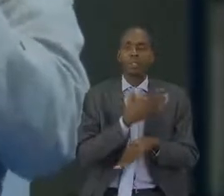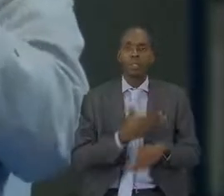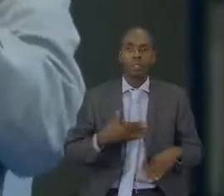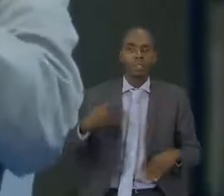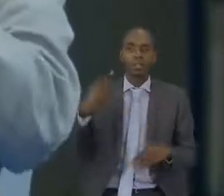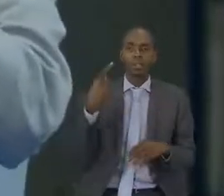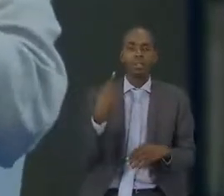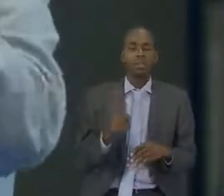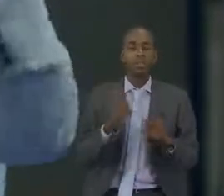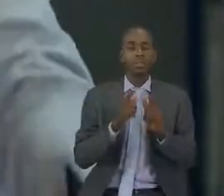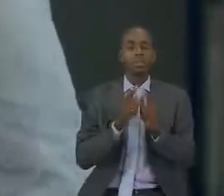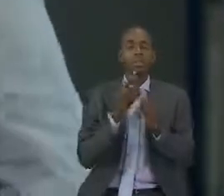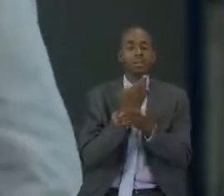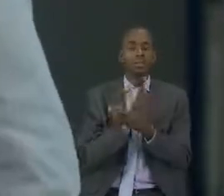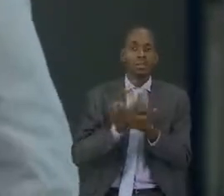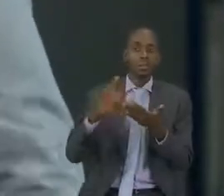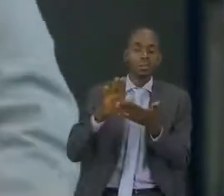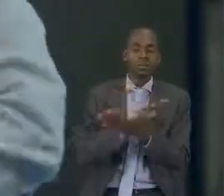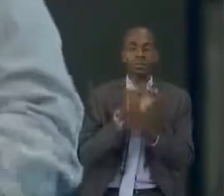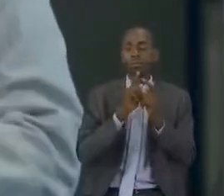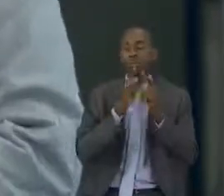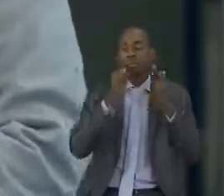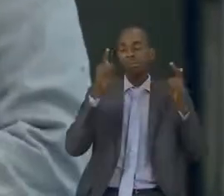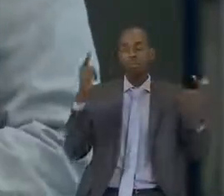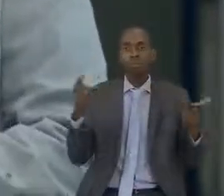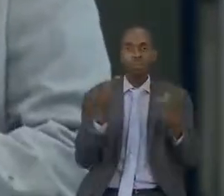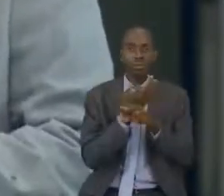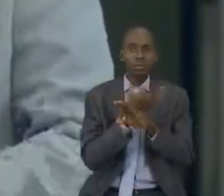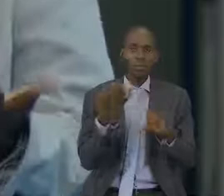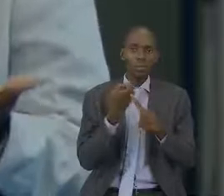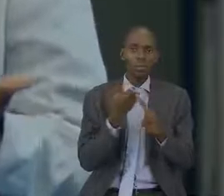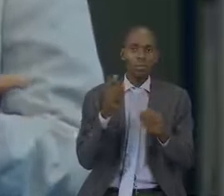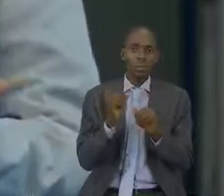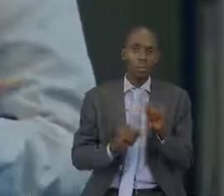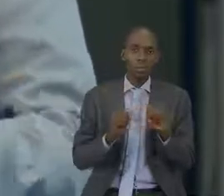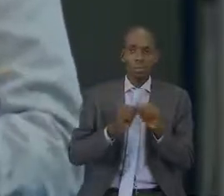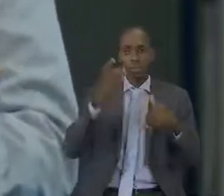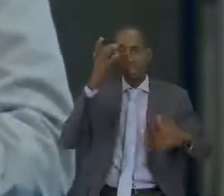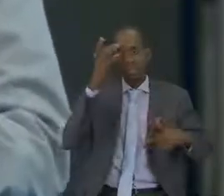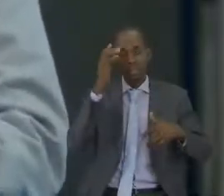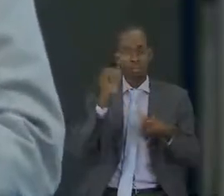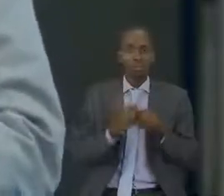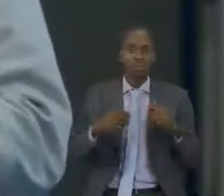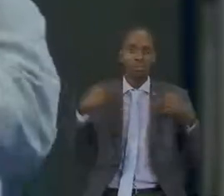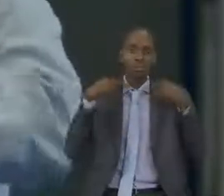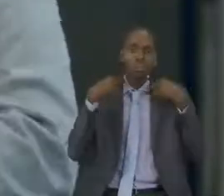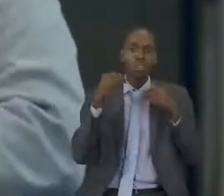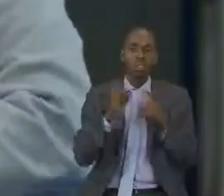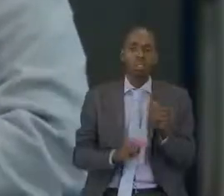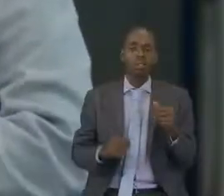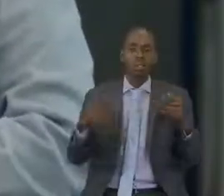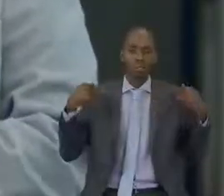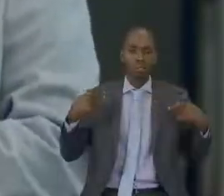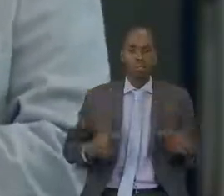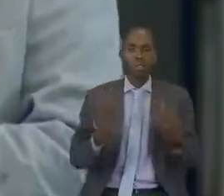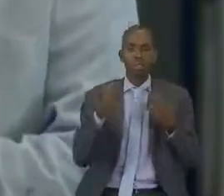Et la libération surnaturelle de toute maladie, de tout joug, de toute affliction, vous parviendra ce soir